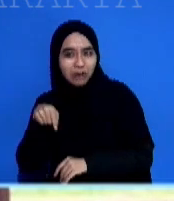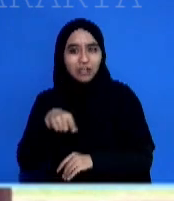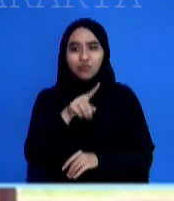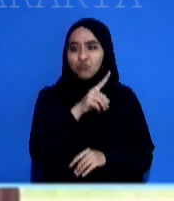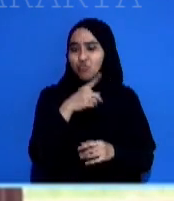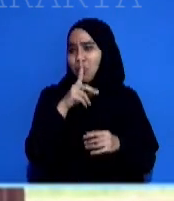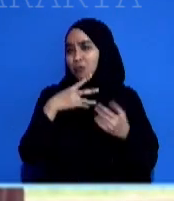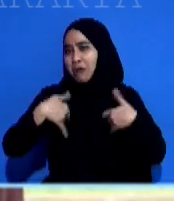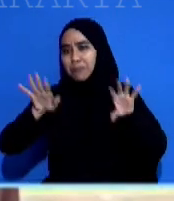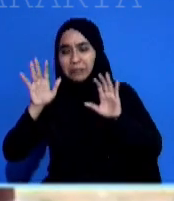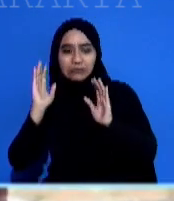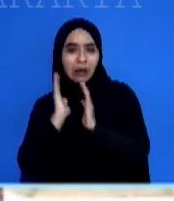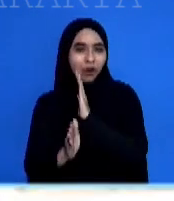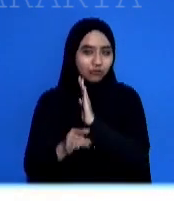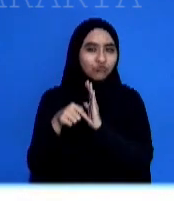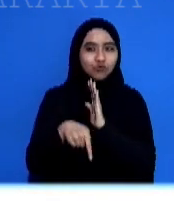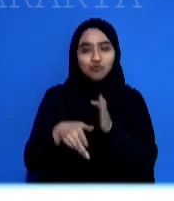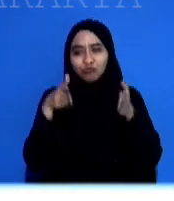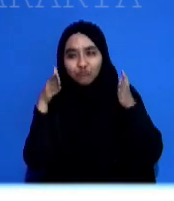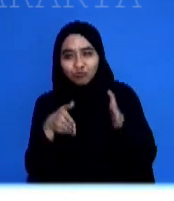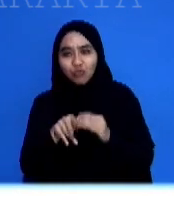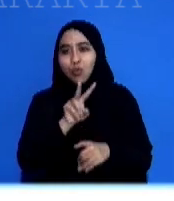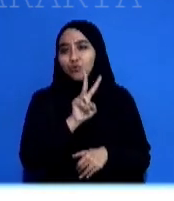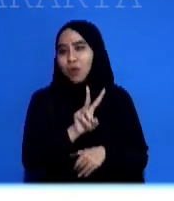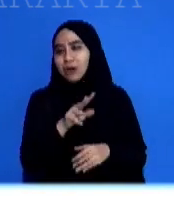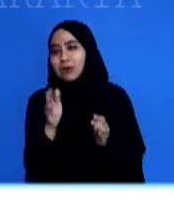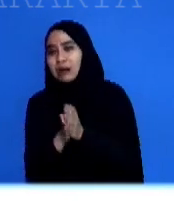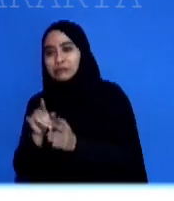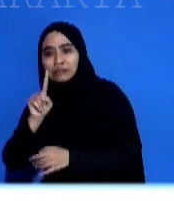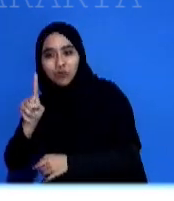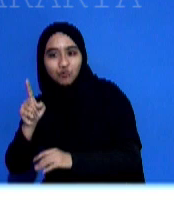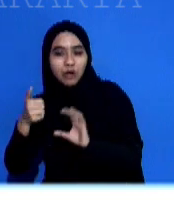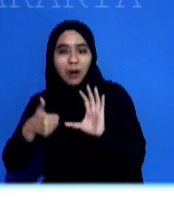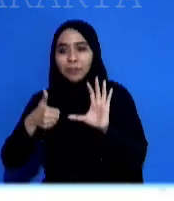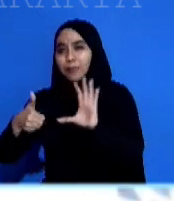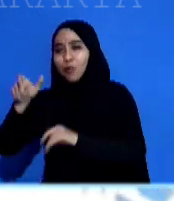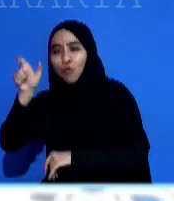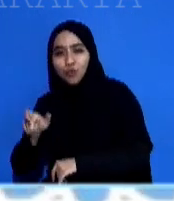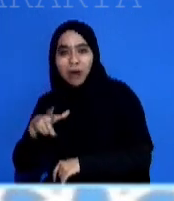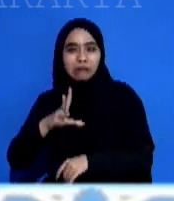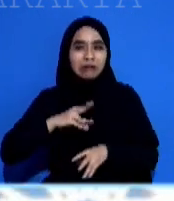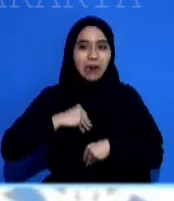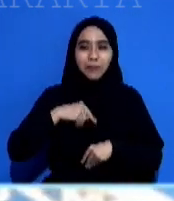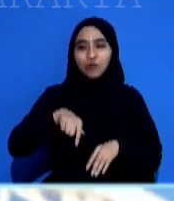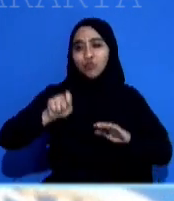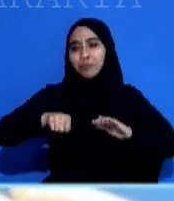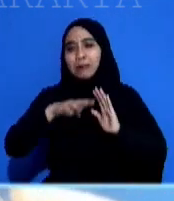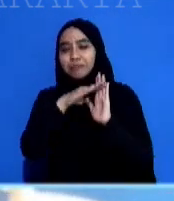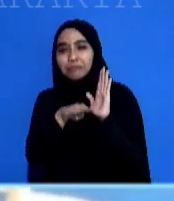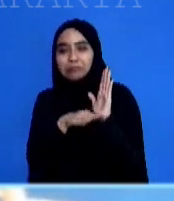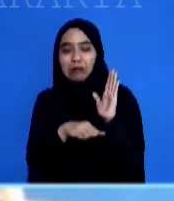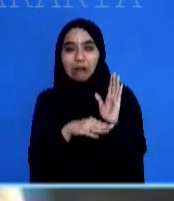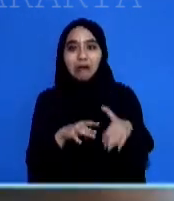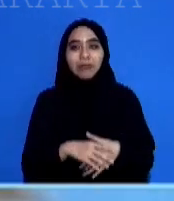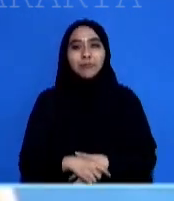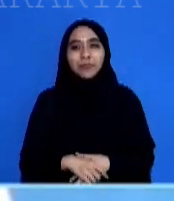langsung bebas atau remisi khusus du sementara 166 orang mendapatkan pengurangan masa pidana kisaran